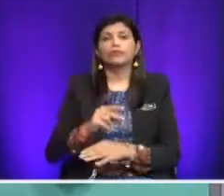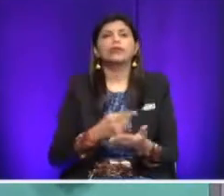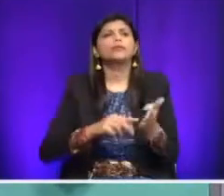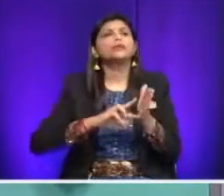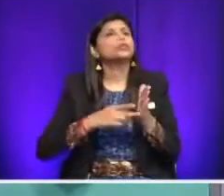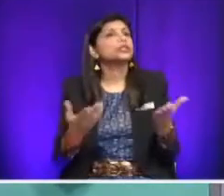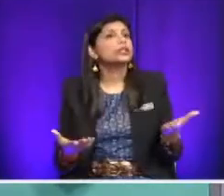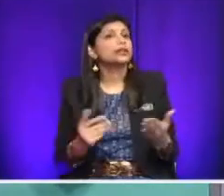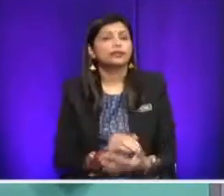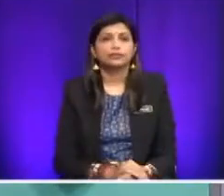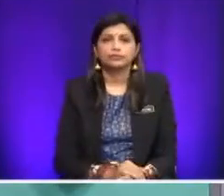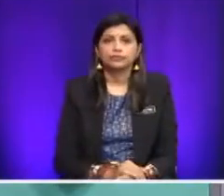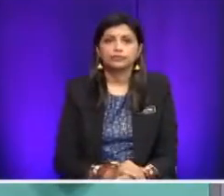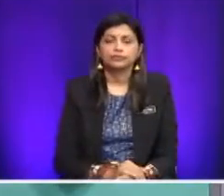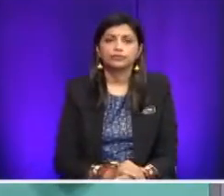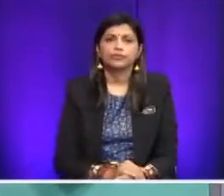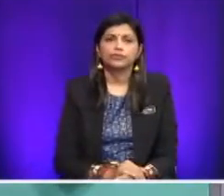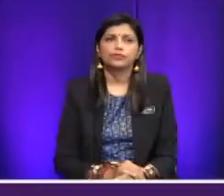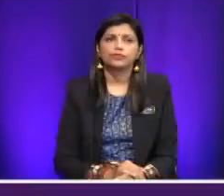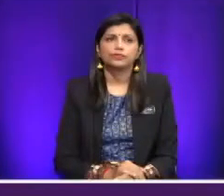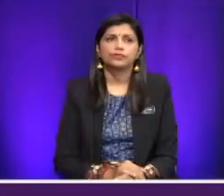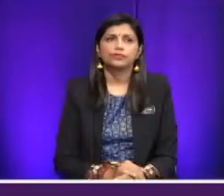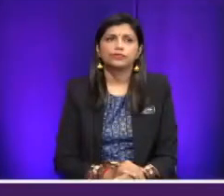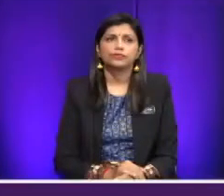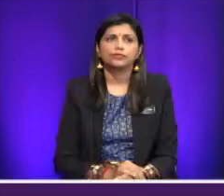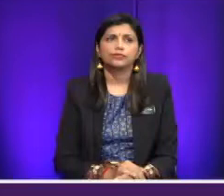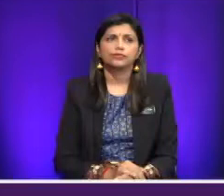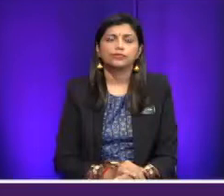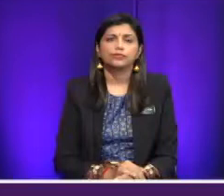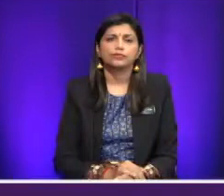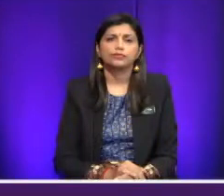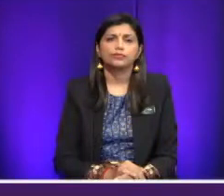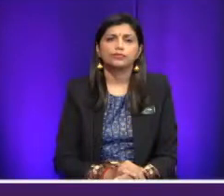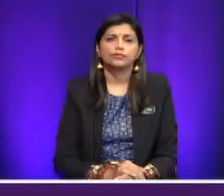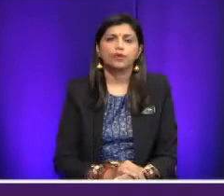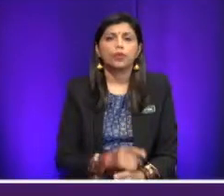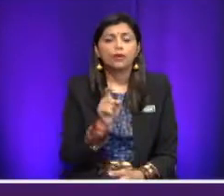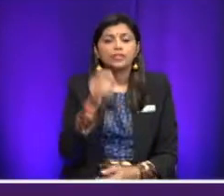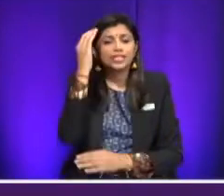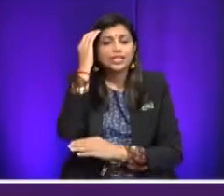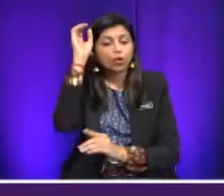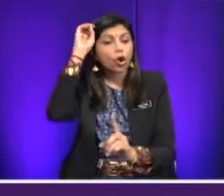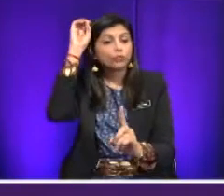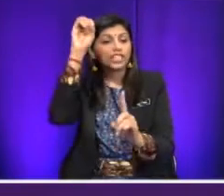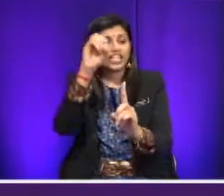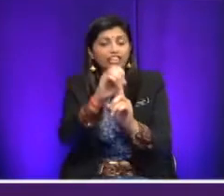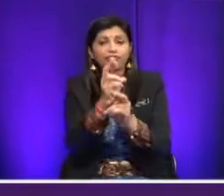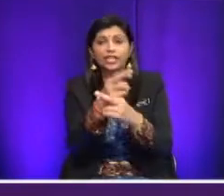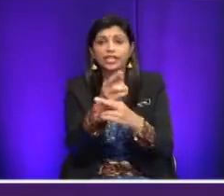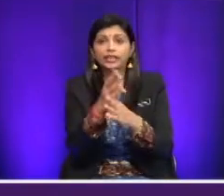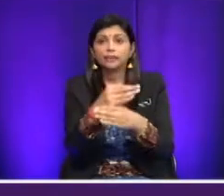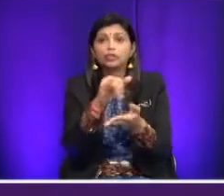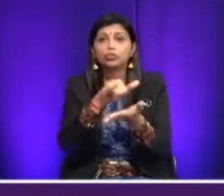produk akhirnya bentuk produk adalah meletakkan objektif rekabentuk produk disini murid ataupun mereka betul Indah situ perlu Hai